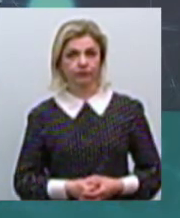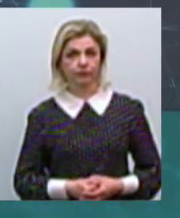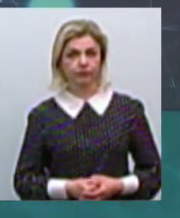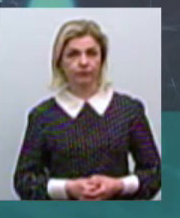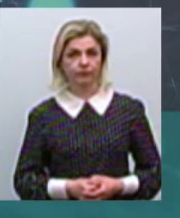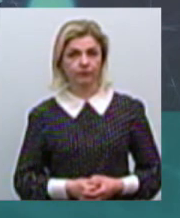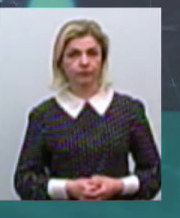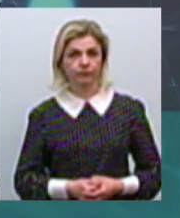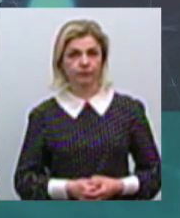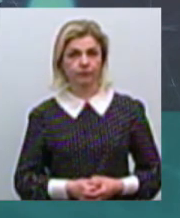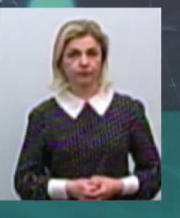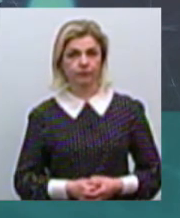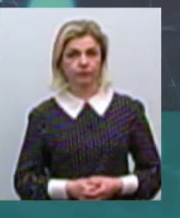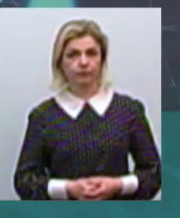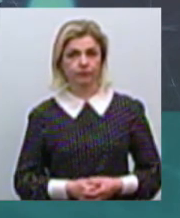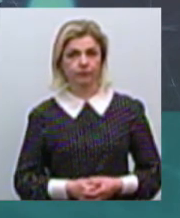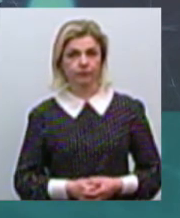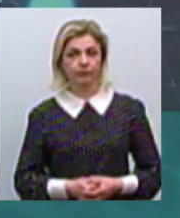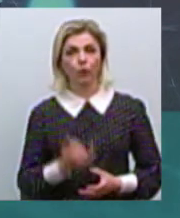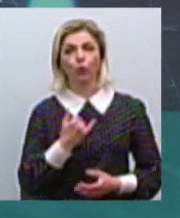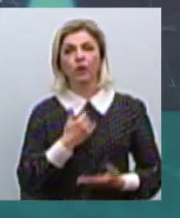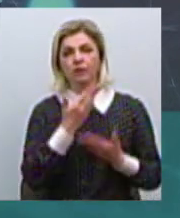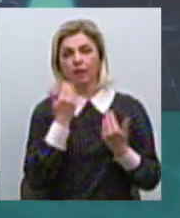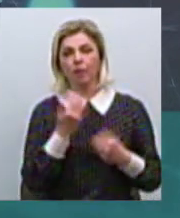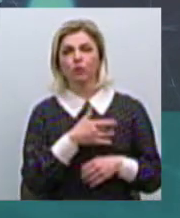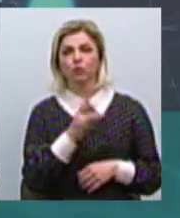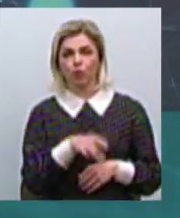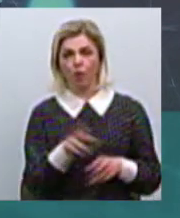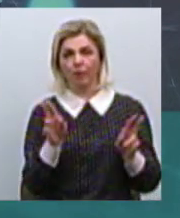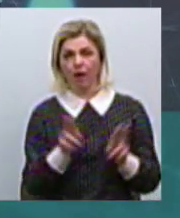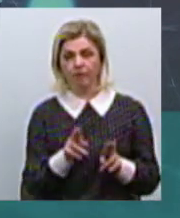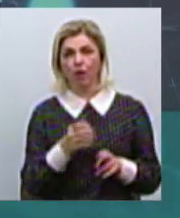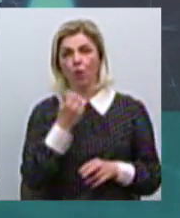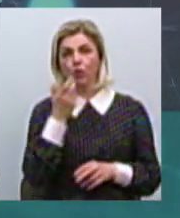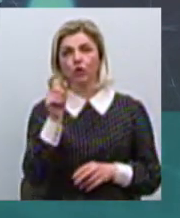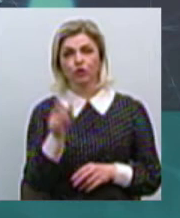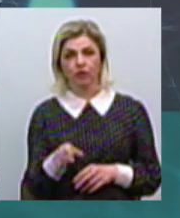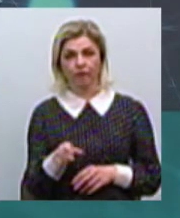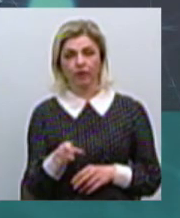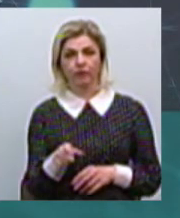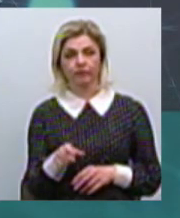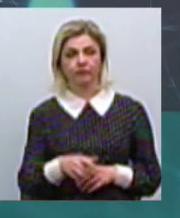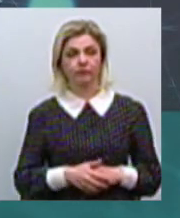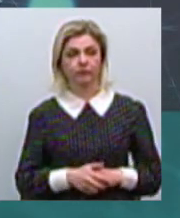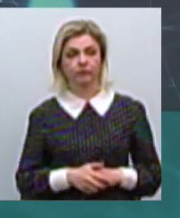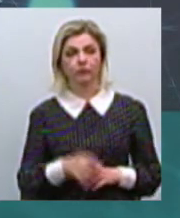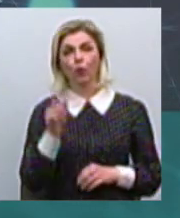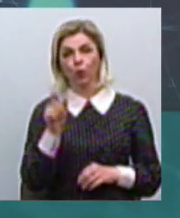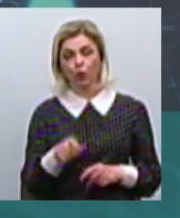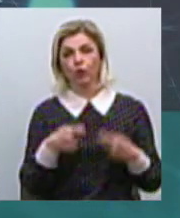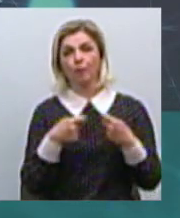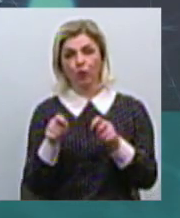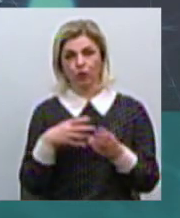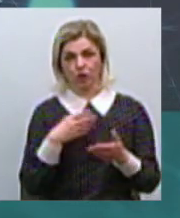у нас немає жорсткого правила, що коли чоловік, людина продає свій